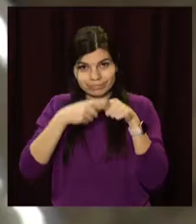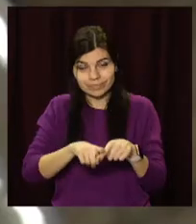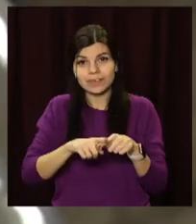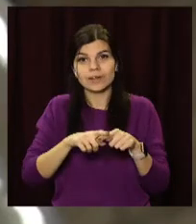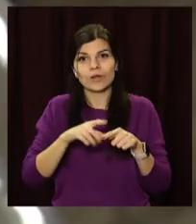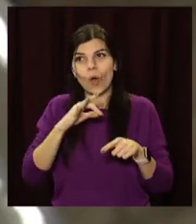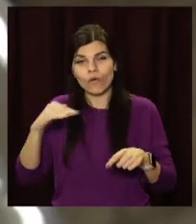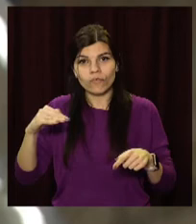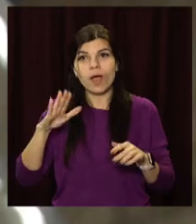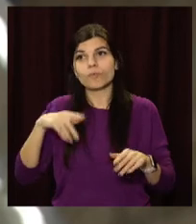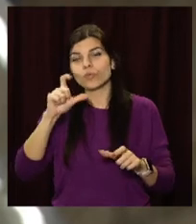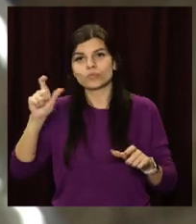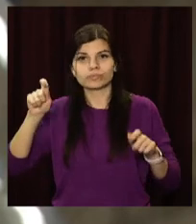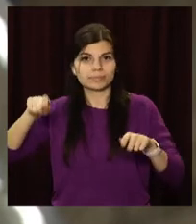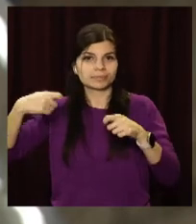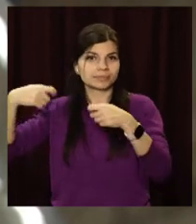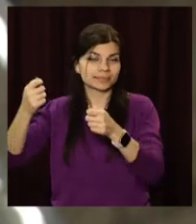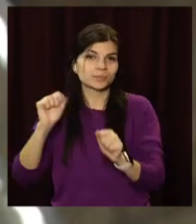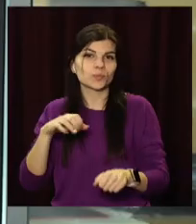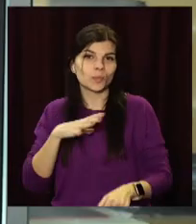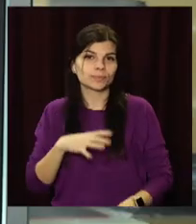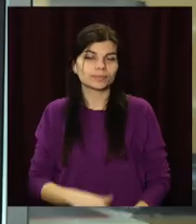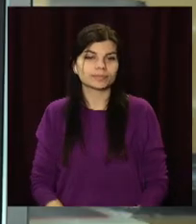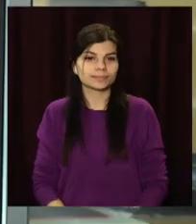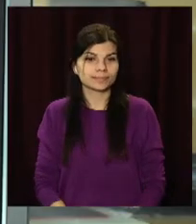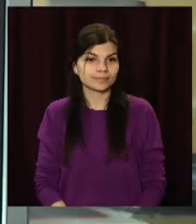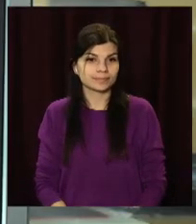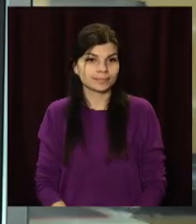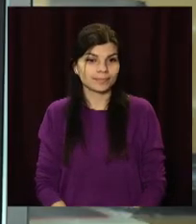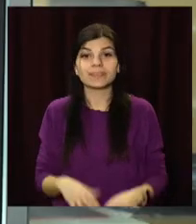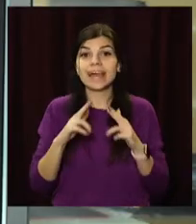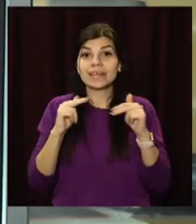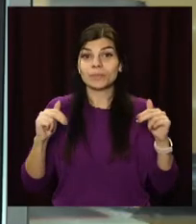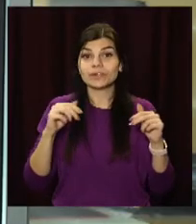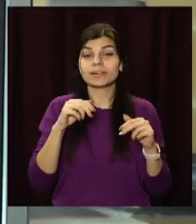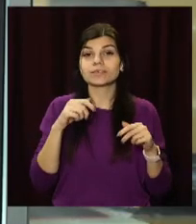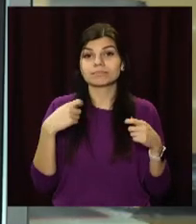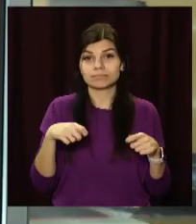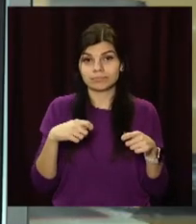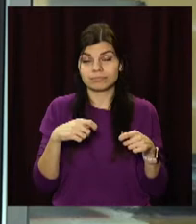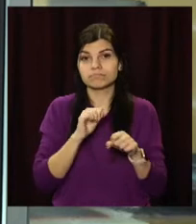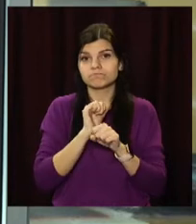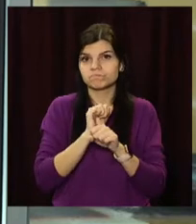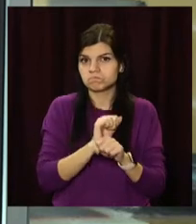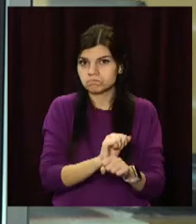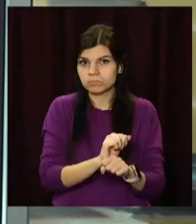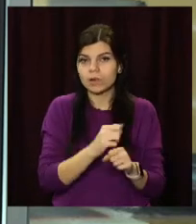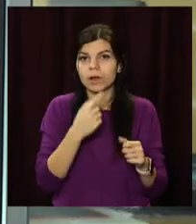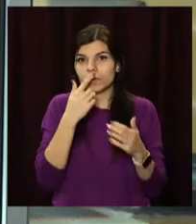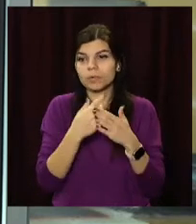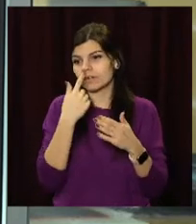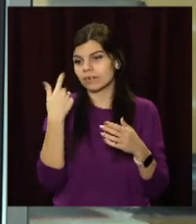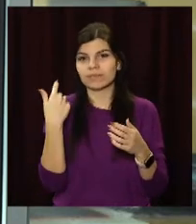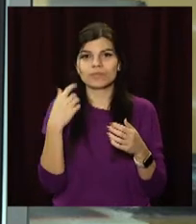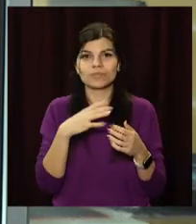Теренець, Ярослав Засоба, Open News, телеканал «Відкритий». Дніпровський ринок нерухомості загальмував. Під час коронакризи,